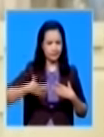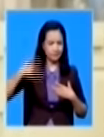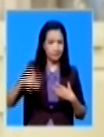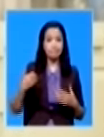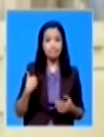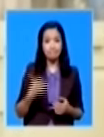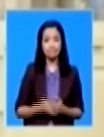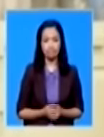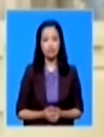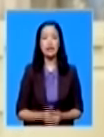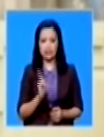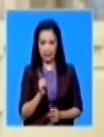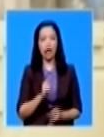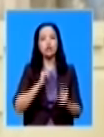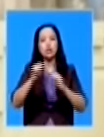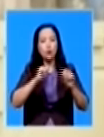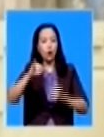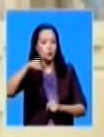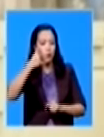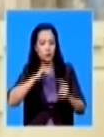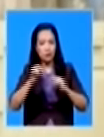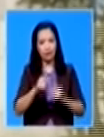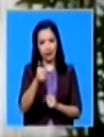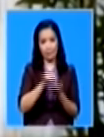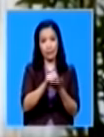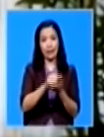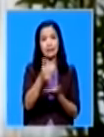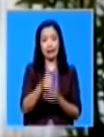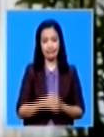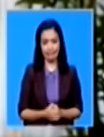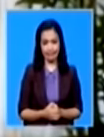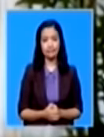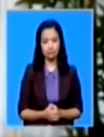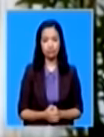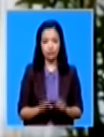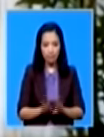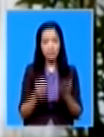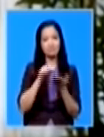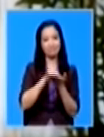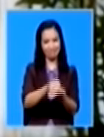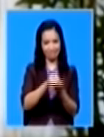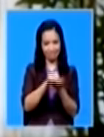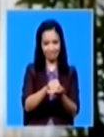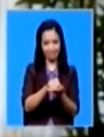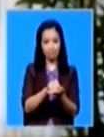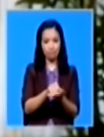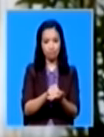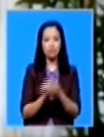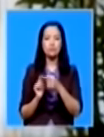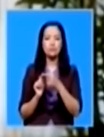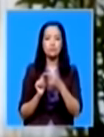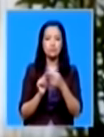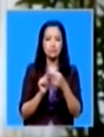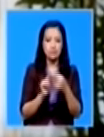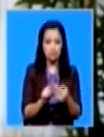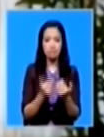ๆนะว่าสามารถติดต่อได้นะอันนี้ก็เราเปิดให้การบริการมาแล้วนะครับ ท่านนายกรัฐมนตรีมีการเปิดบริการที่เรียกว่าต่อเนื่องมาเรื่อ